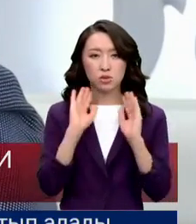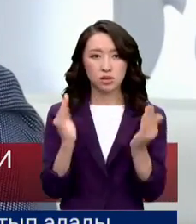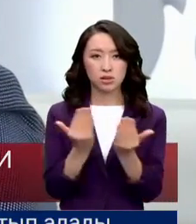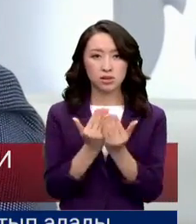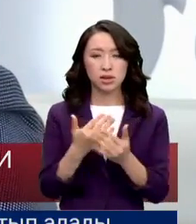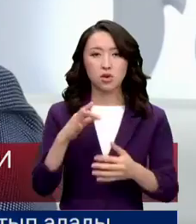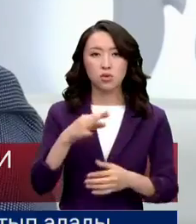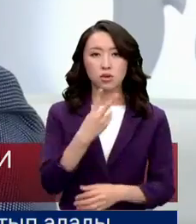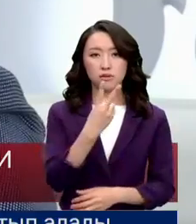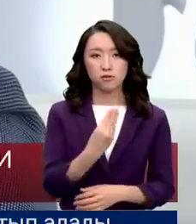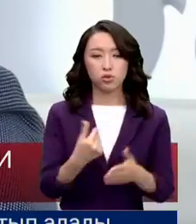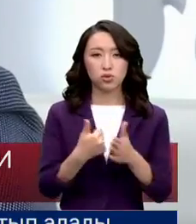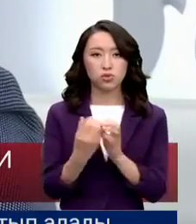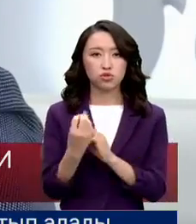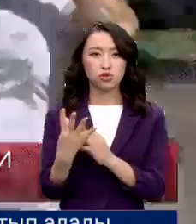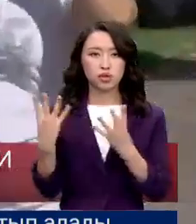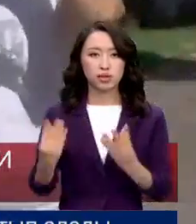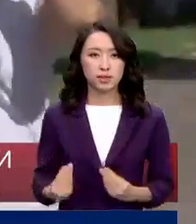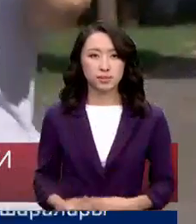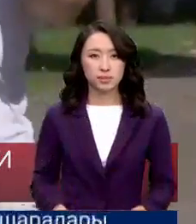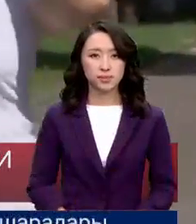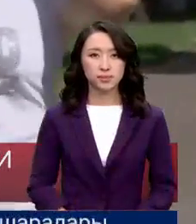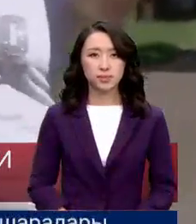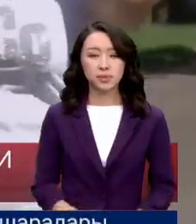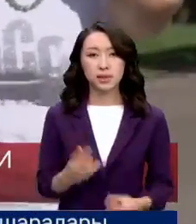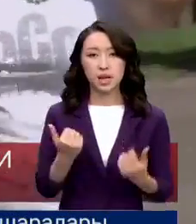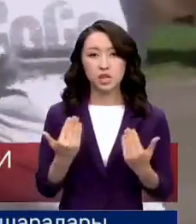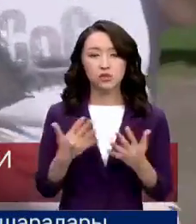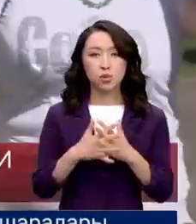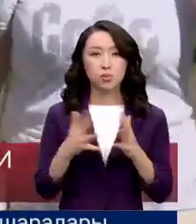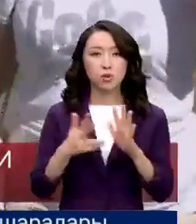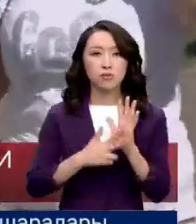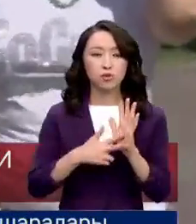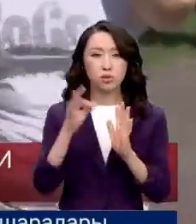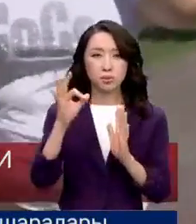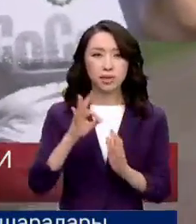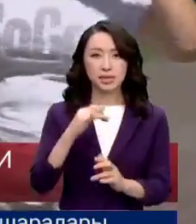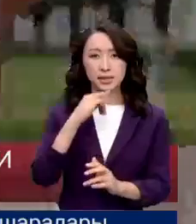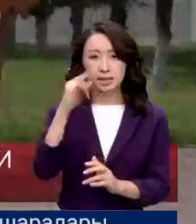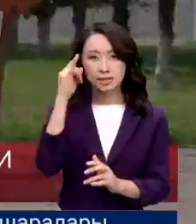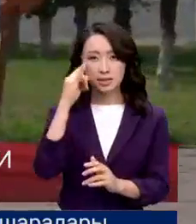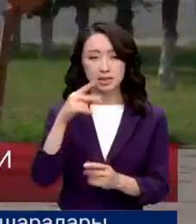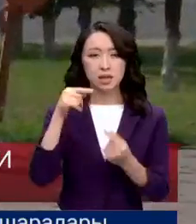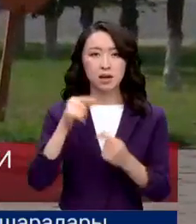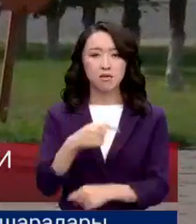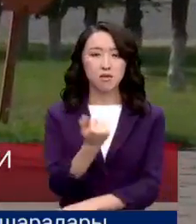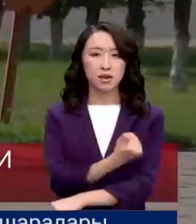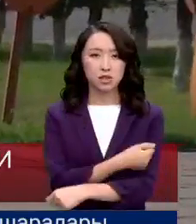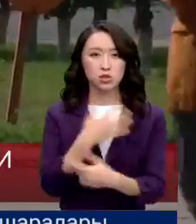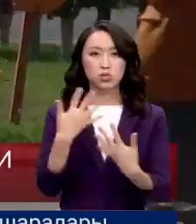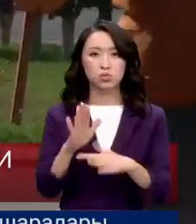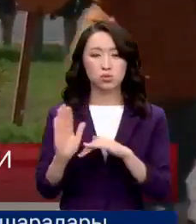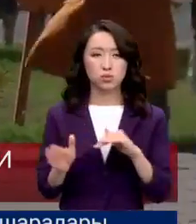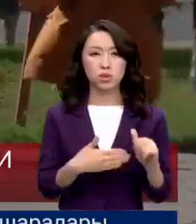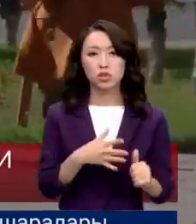составляет от 2 до 14 дней. На сегодня более 80% казахстанцев, подлежащих вакцинации, прошли